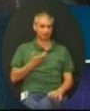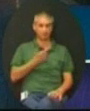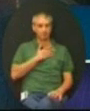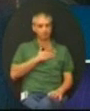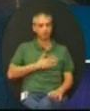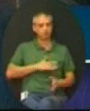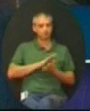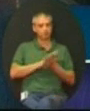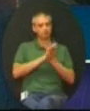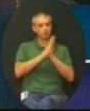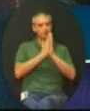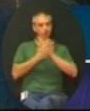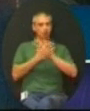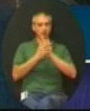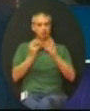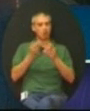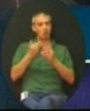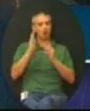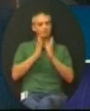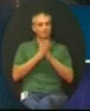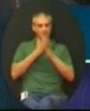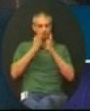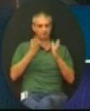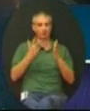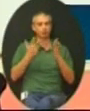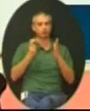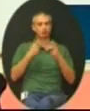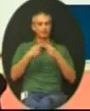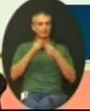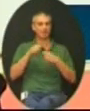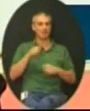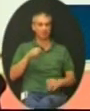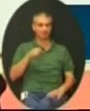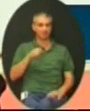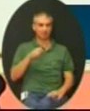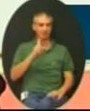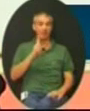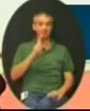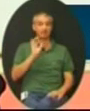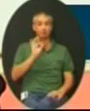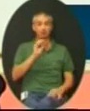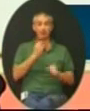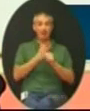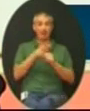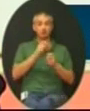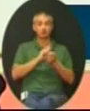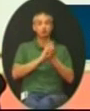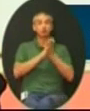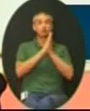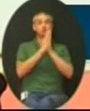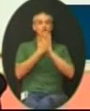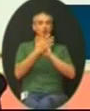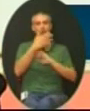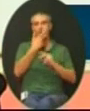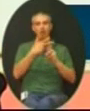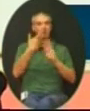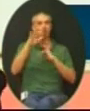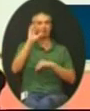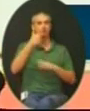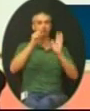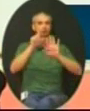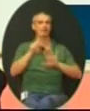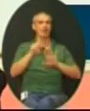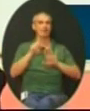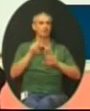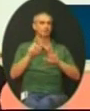ורוצים לשנות אותו, להגדיל את הרוב ל-80 חברי כנסת, אבל בשביל לעשות את השינוי, מספיק רוב של